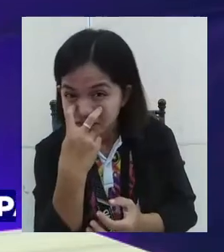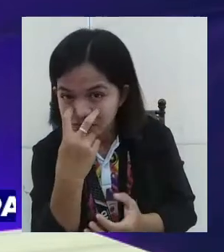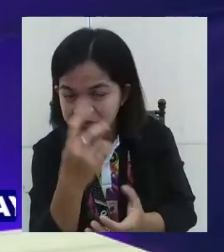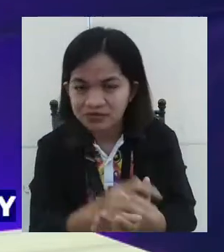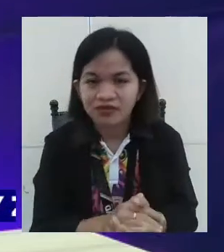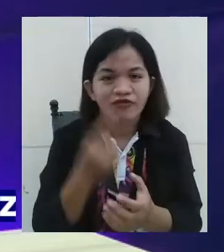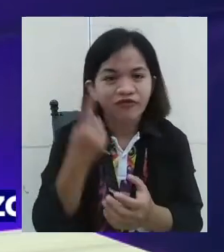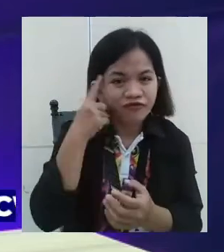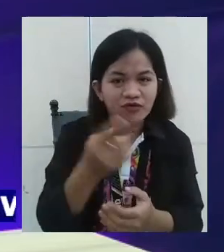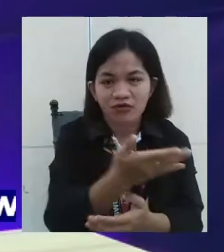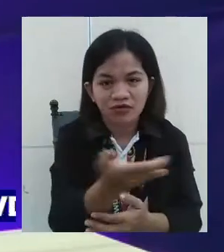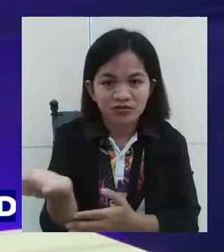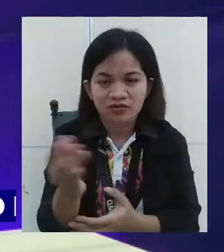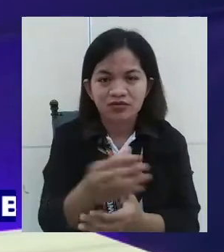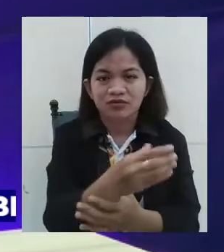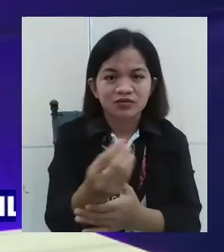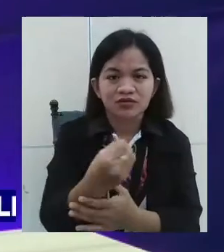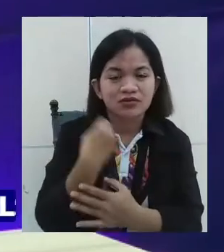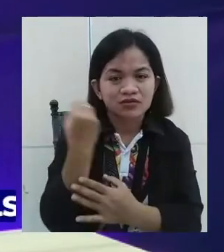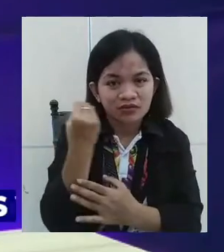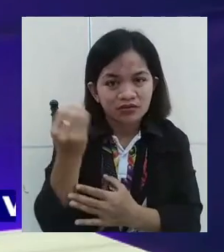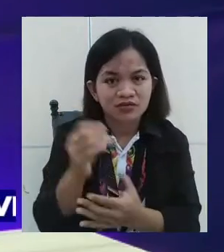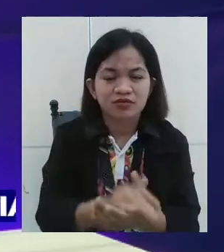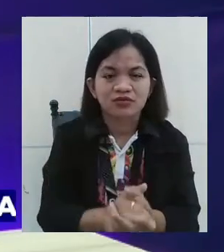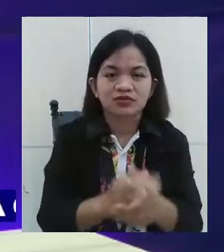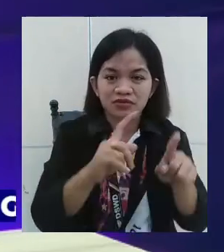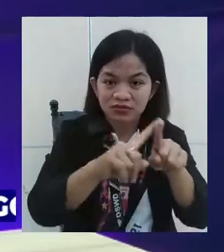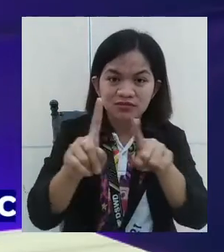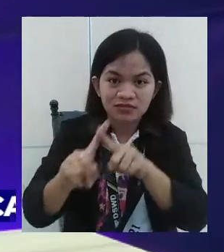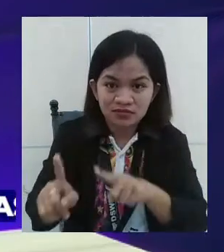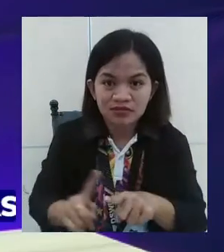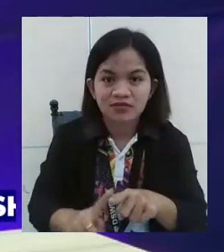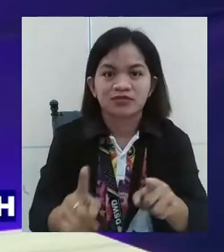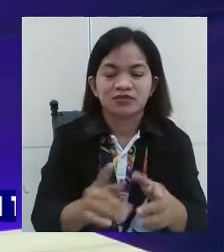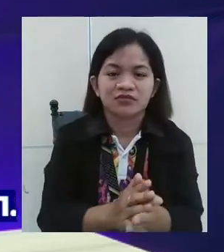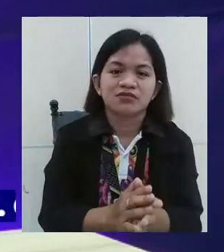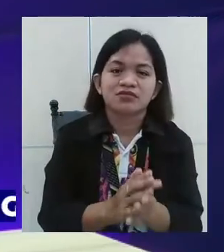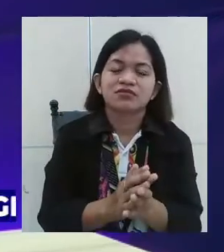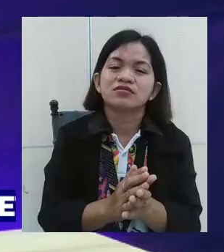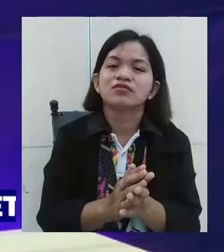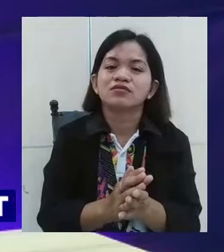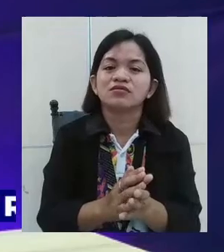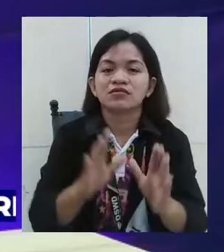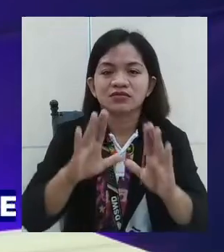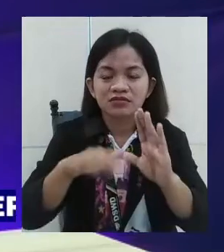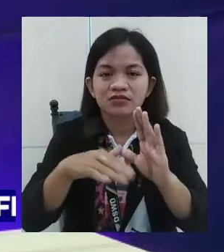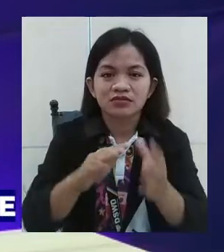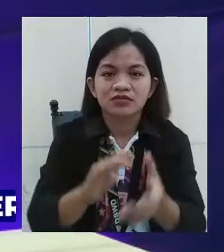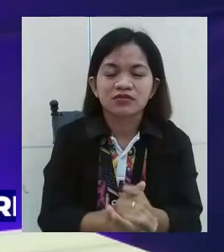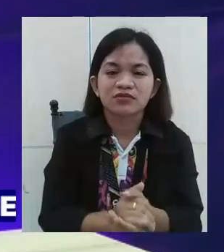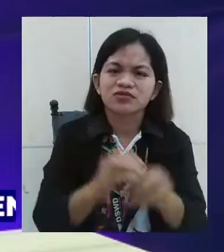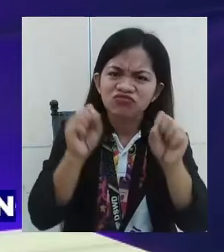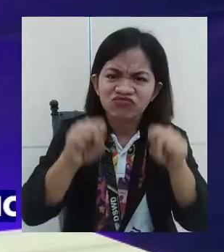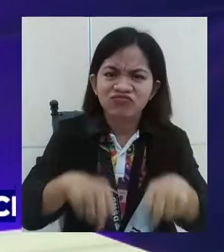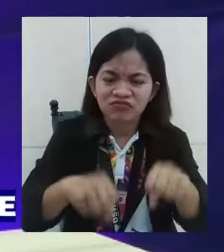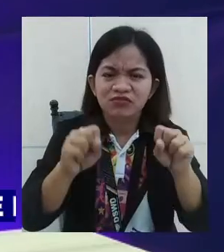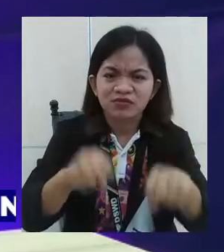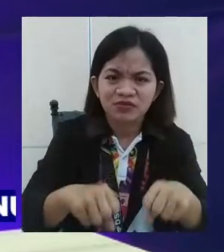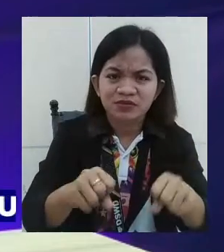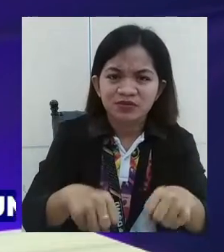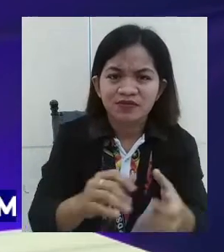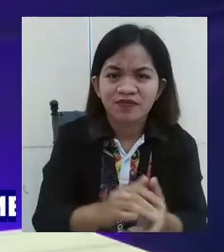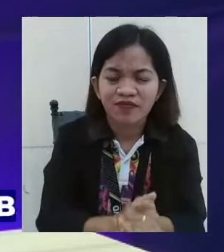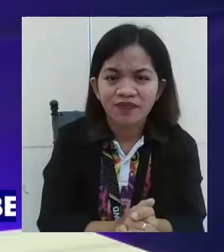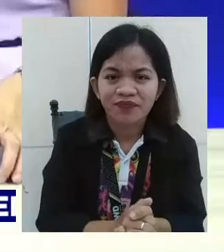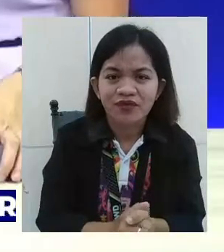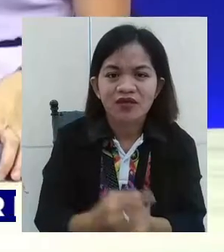din for others, no, na iba yung iba rin yung kanilang kapansanan. So iba-iba. So dapat ito nga tulad ng nasabi ni